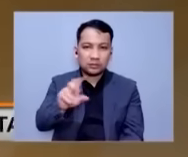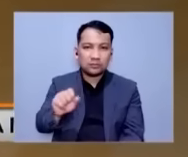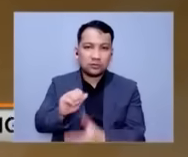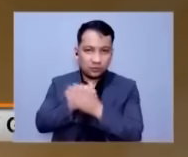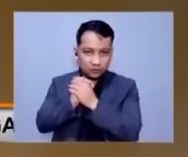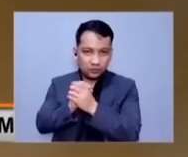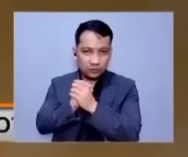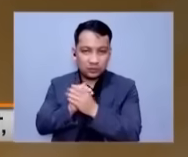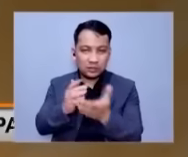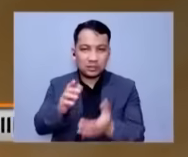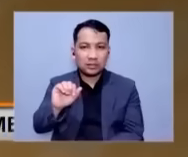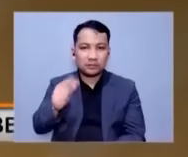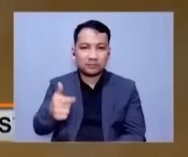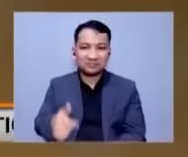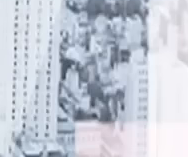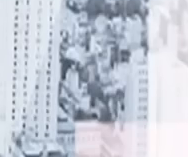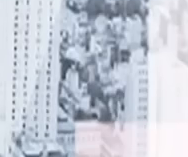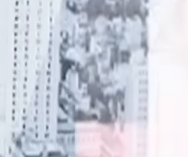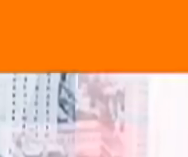Angge at Non Rev.